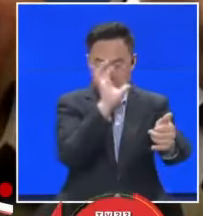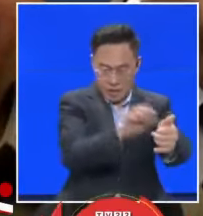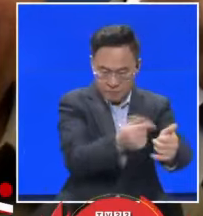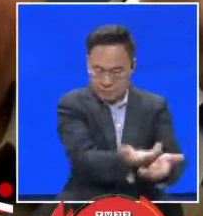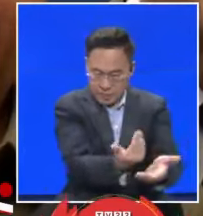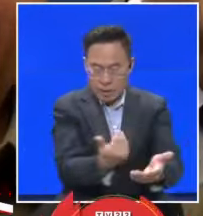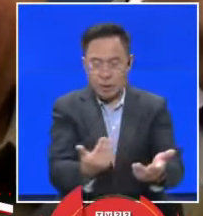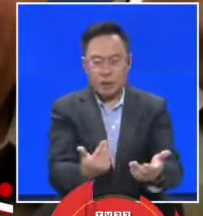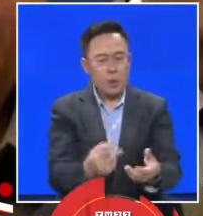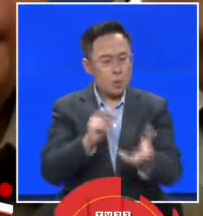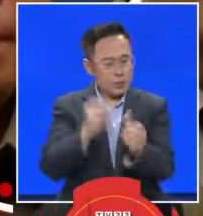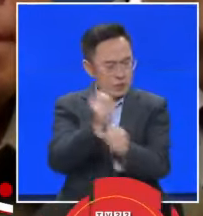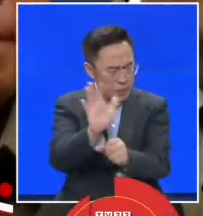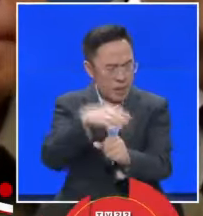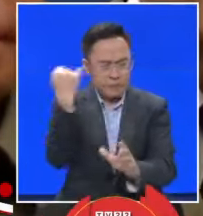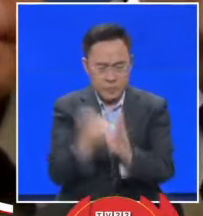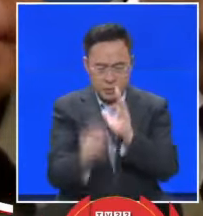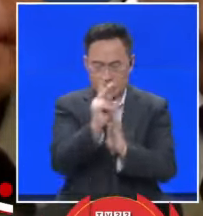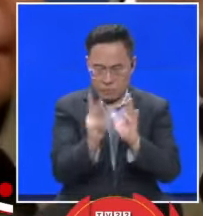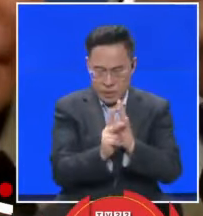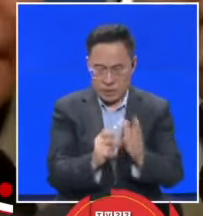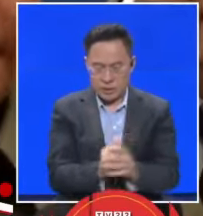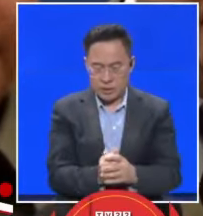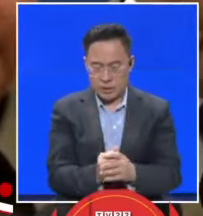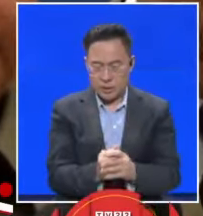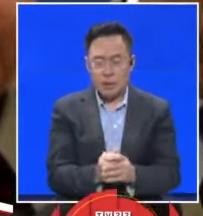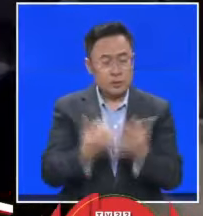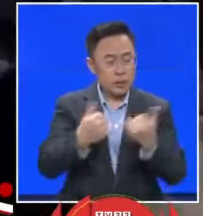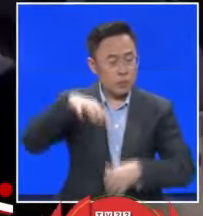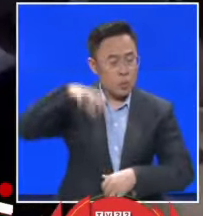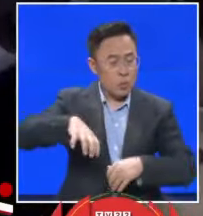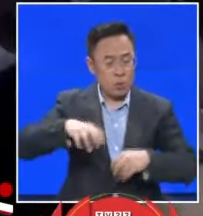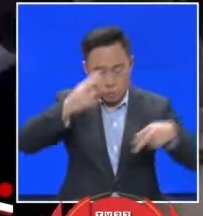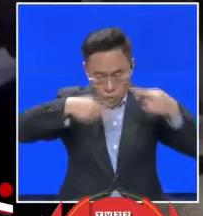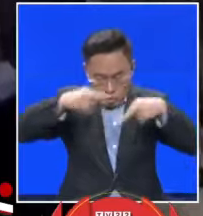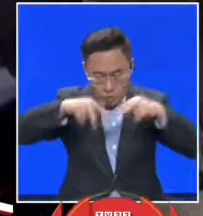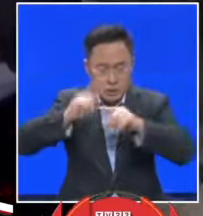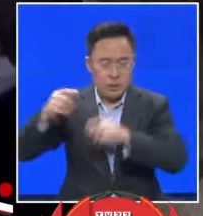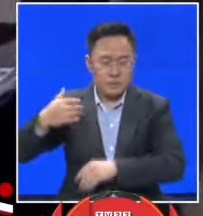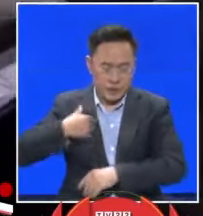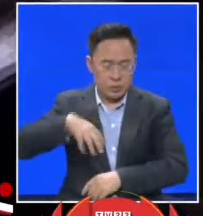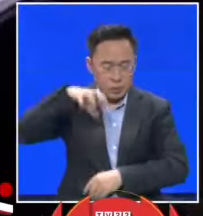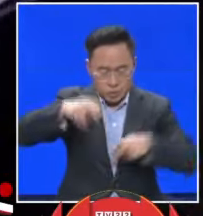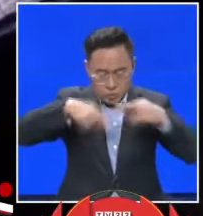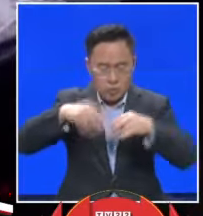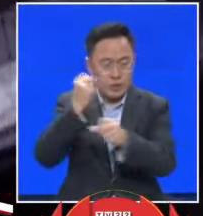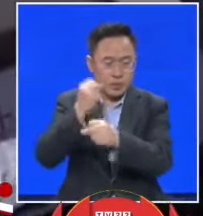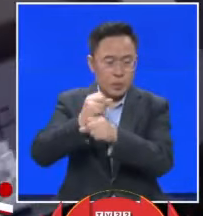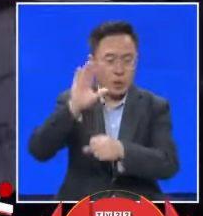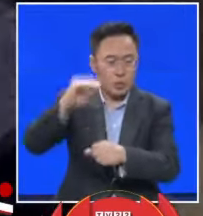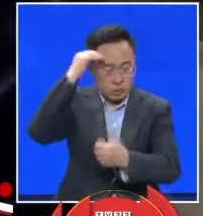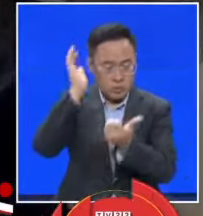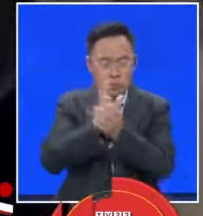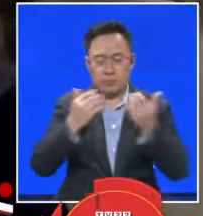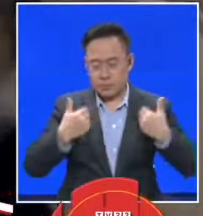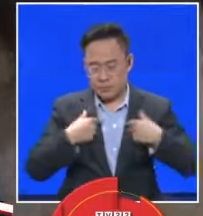มดยุคแล้วที่จะมารีดมาไถกันไถพี่น้องประชาชนเนี่ยปัจจุบันมันมีองค์กรที่ตรวจสอบตำรวจก็มีองค์กรหลายองค์กรที่ตรวจสอบอยู่ด้วยนะ